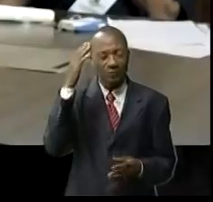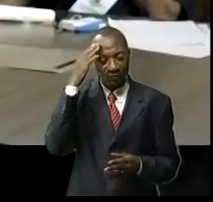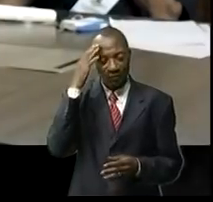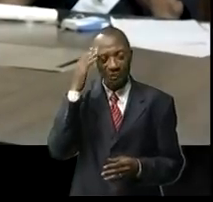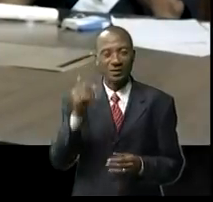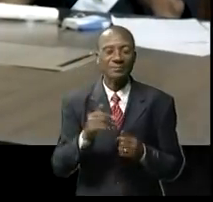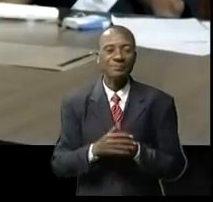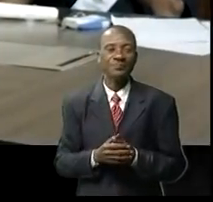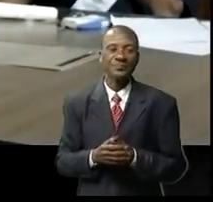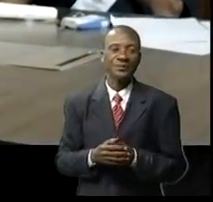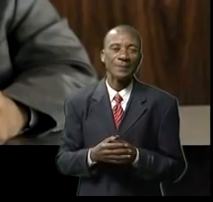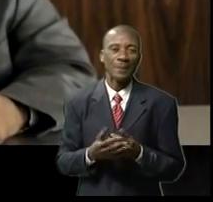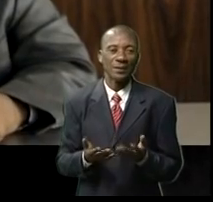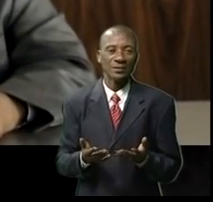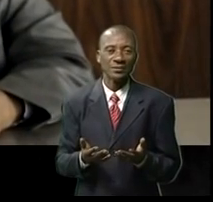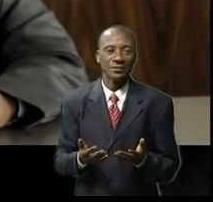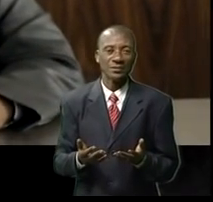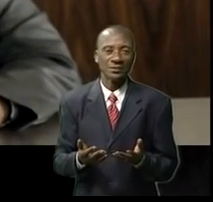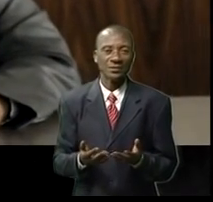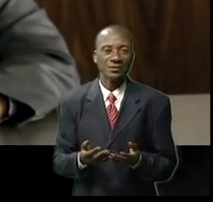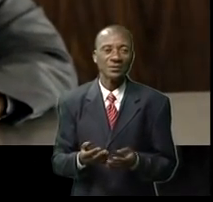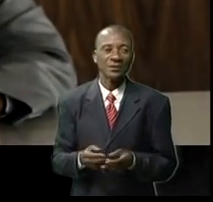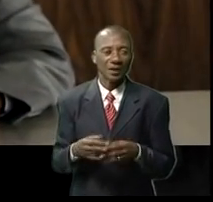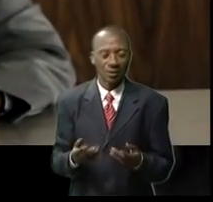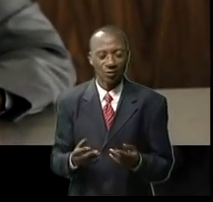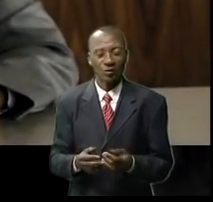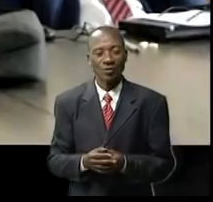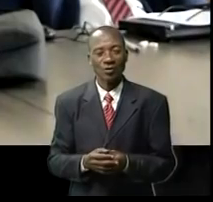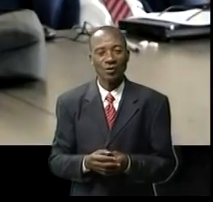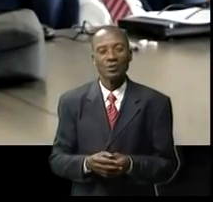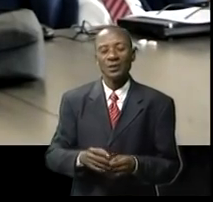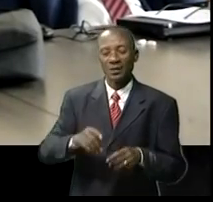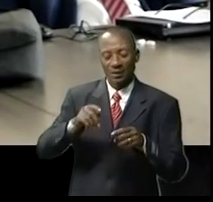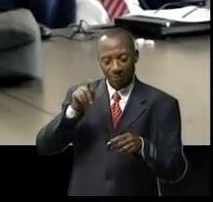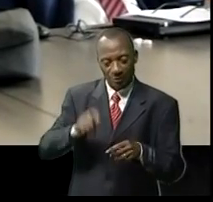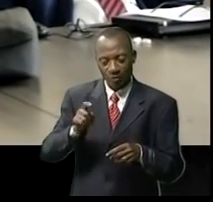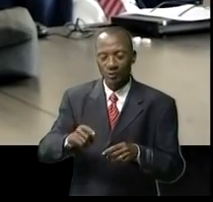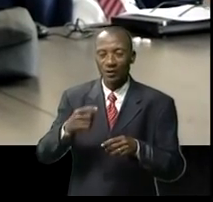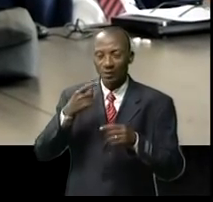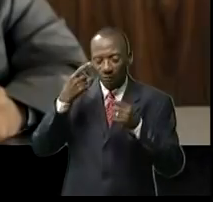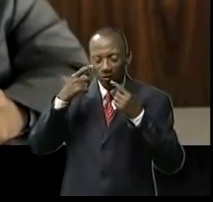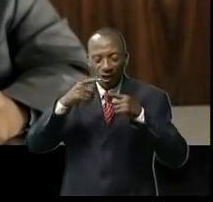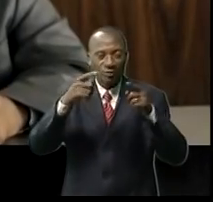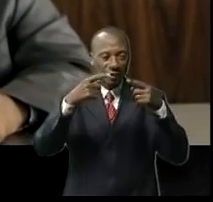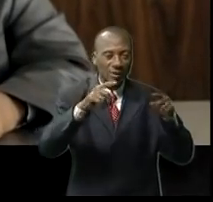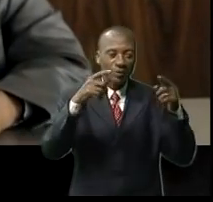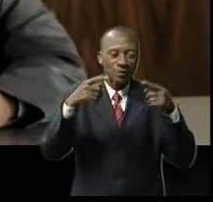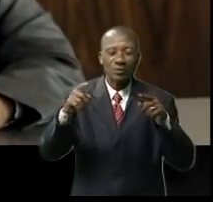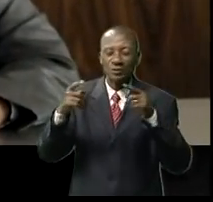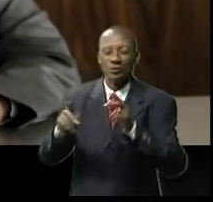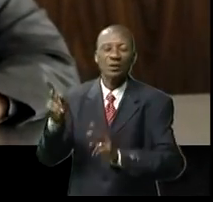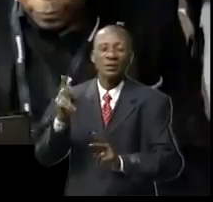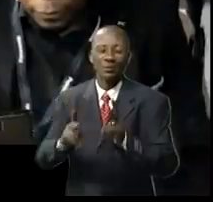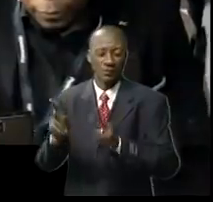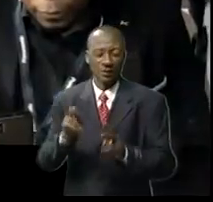structure socio-sanitaire, s'est assignée la mission de sensibiliser les autorités congolaises et la population dans une approche de